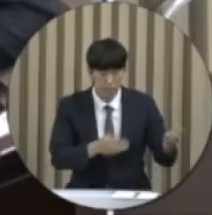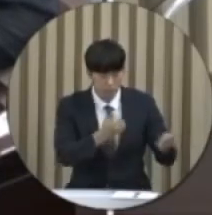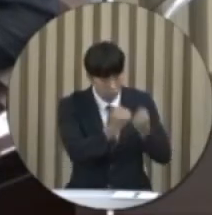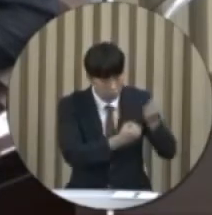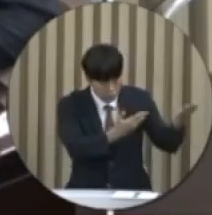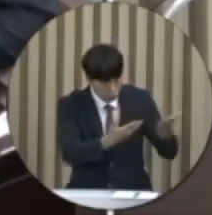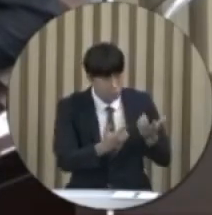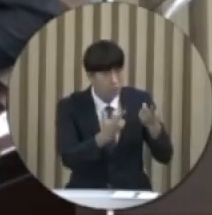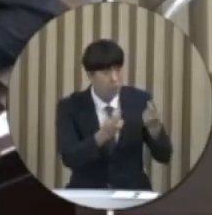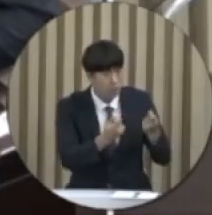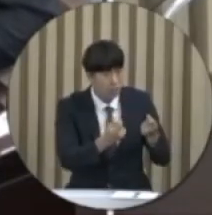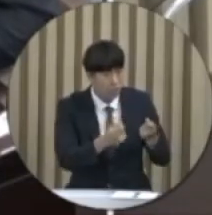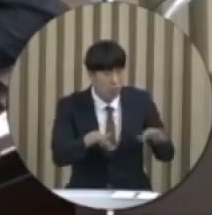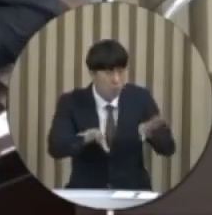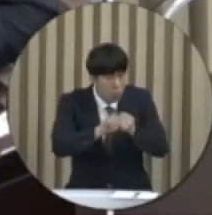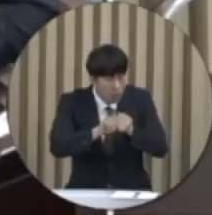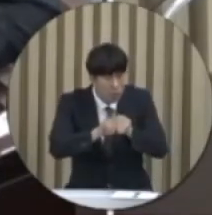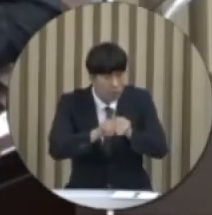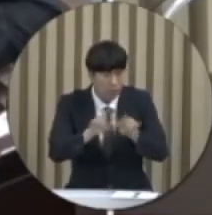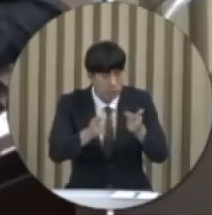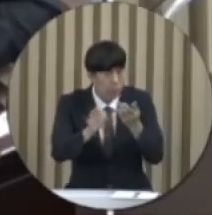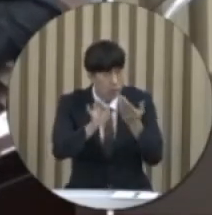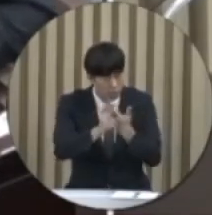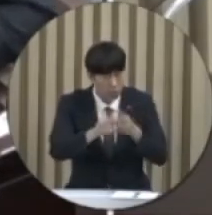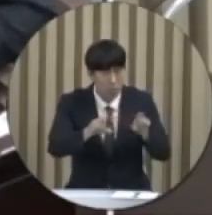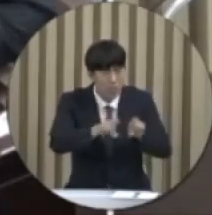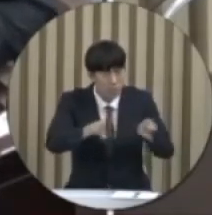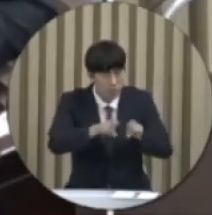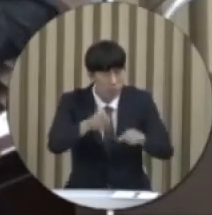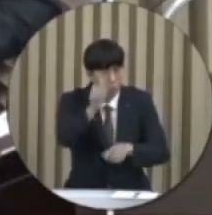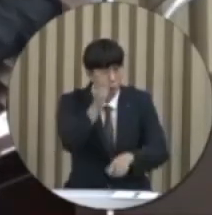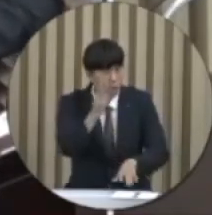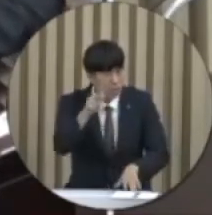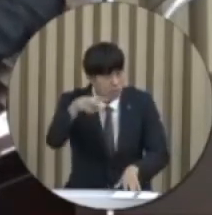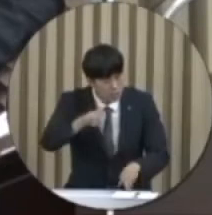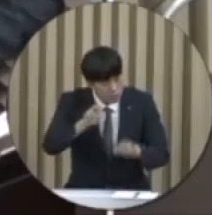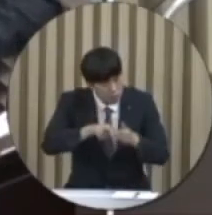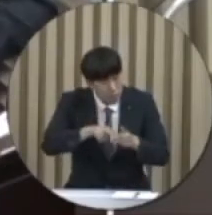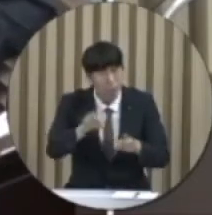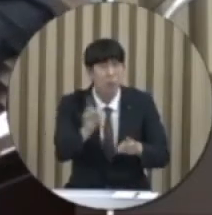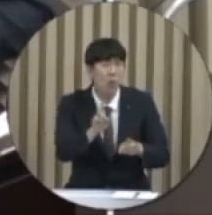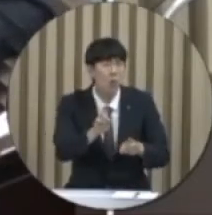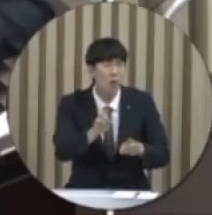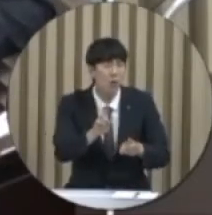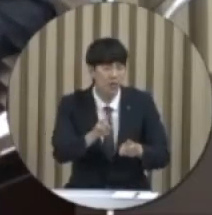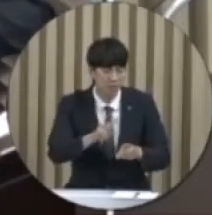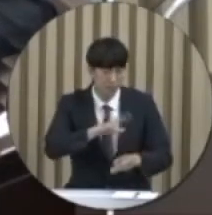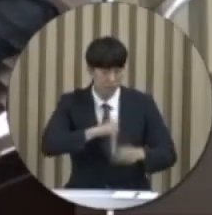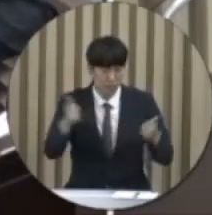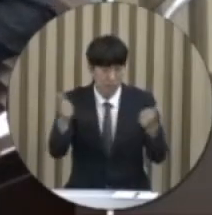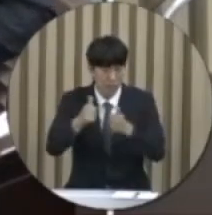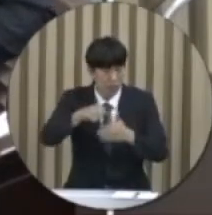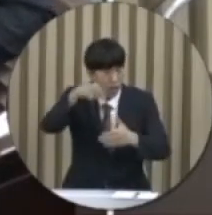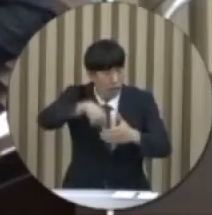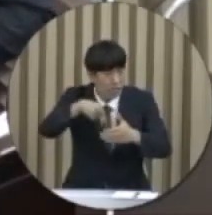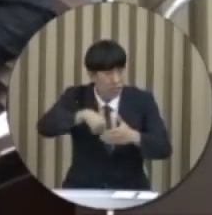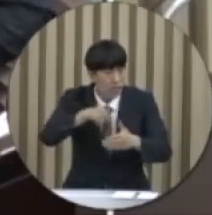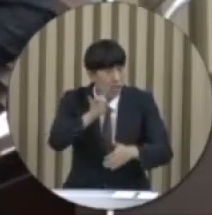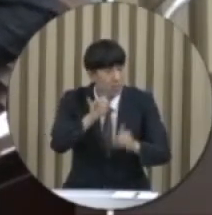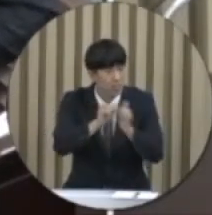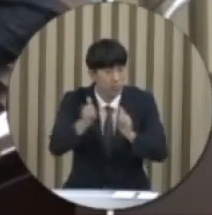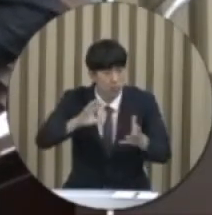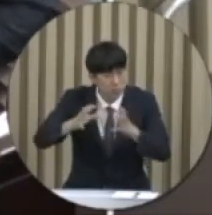복합 환승센터냐, 환승센터냐, 이거는 의회에서 한 명의 목소리로 판단하기 굉장히 어려운